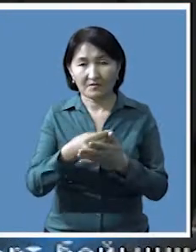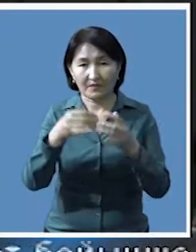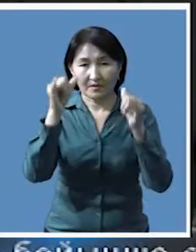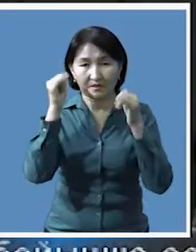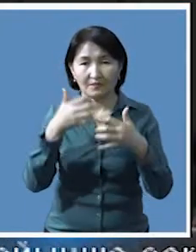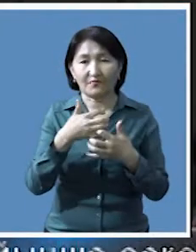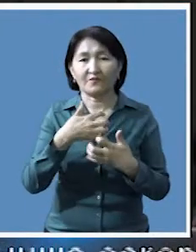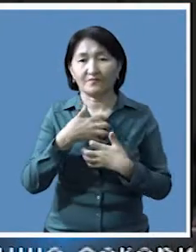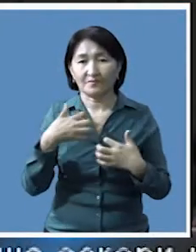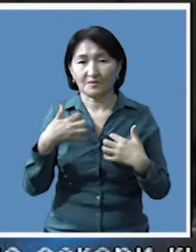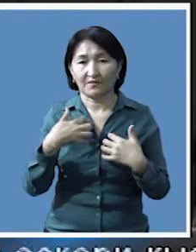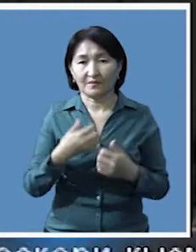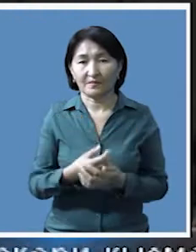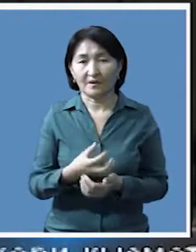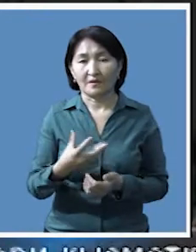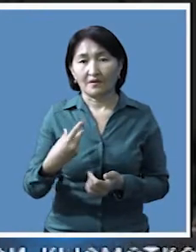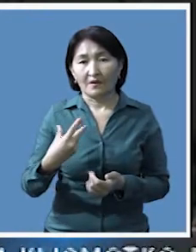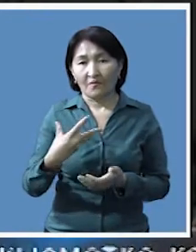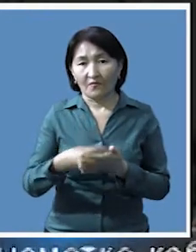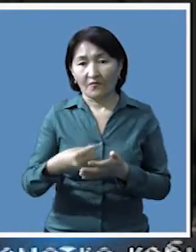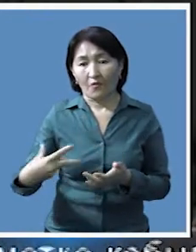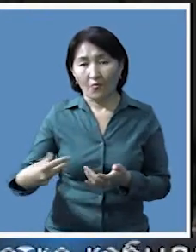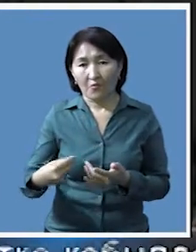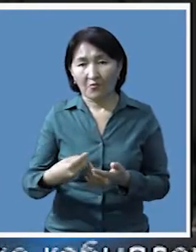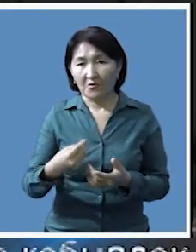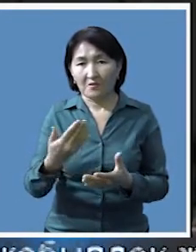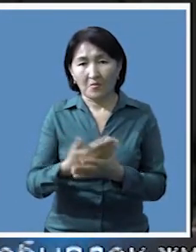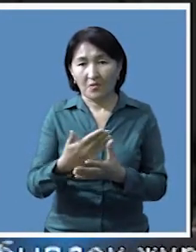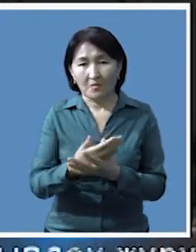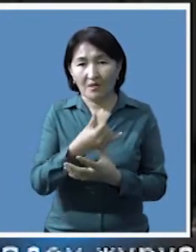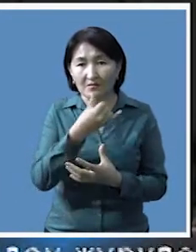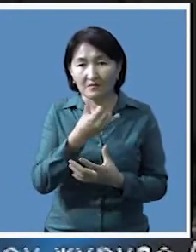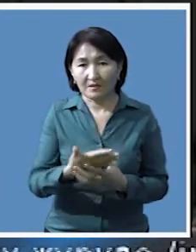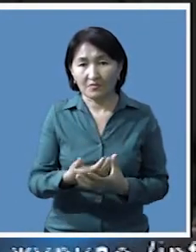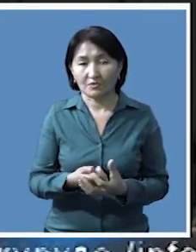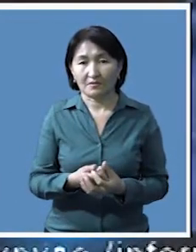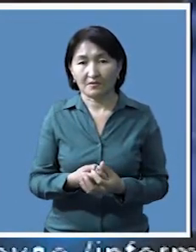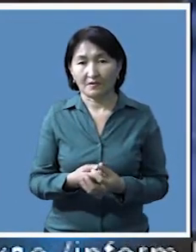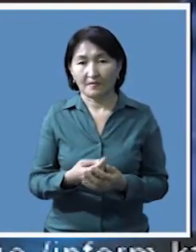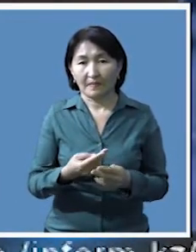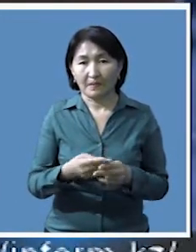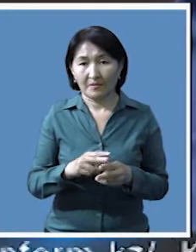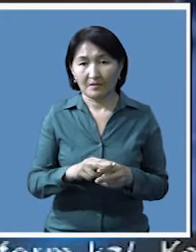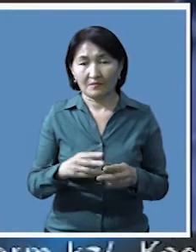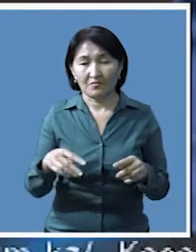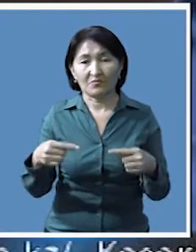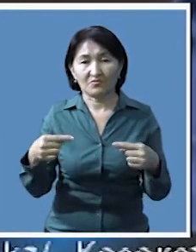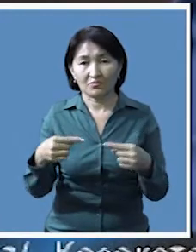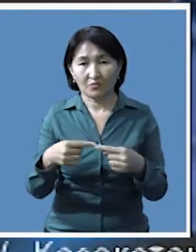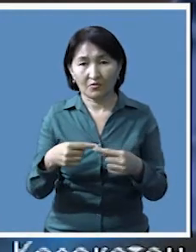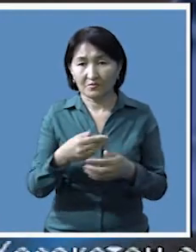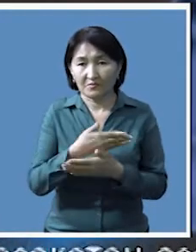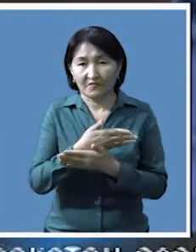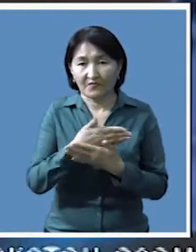Әр кім өз малын өз тоқпаға салат, әр мал өз күппіге салат, өздері жолын тауып атыр. Қазір алат, применяется, укол